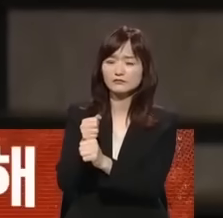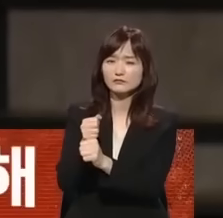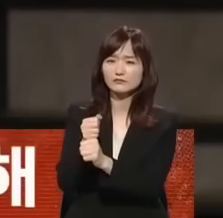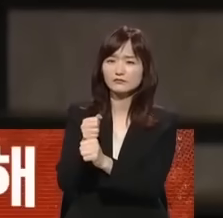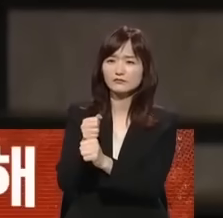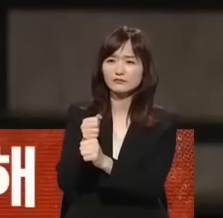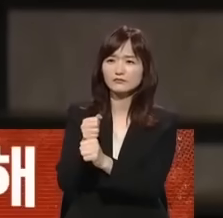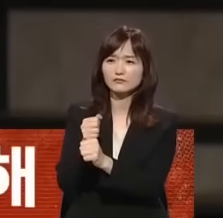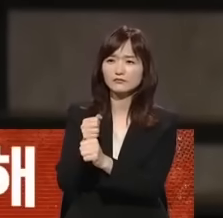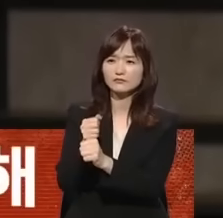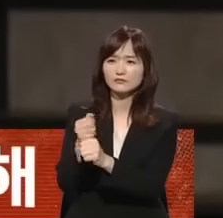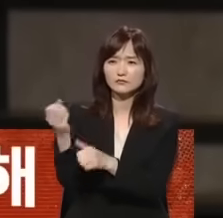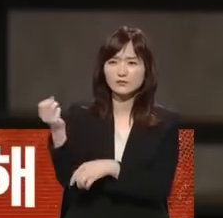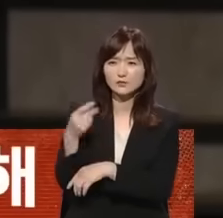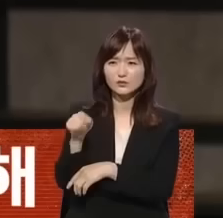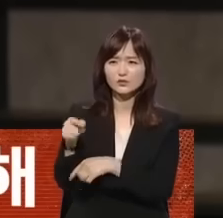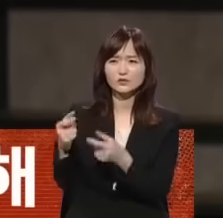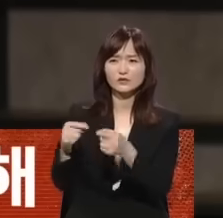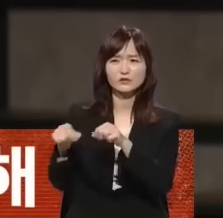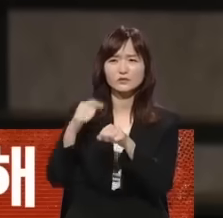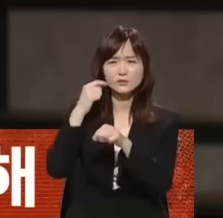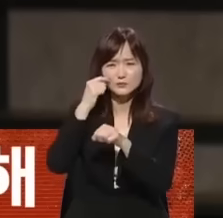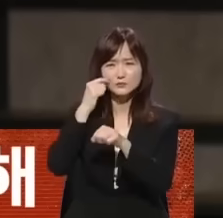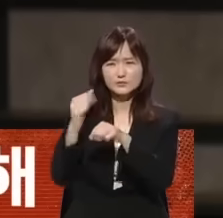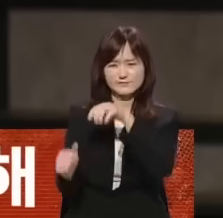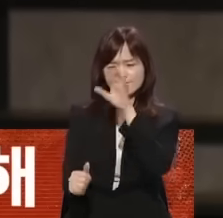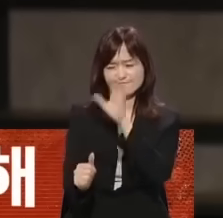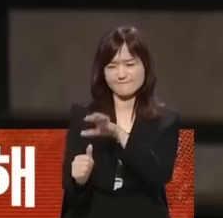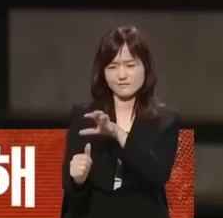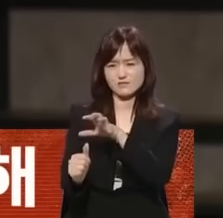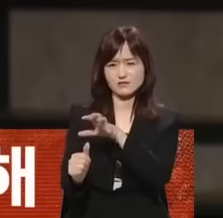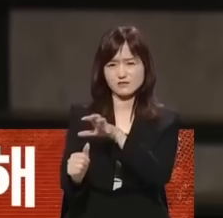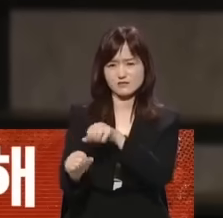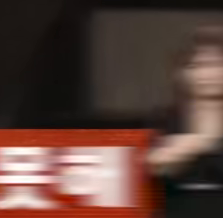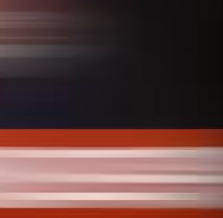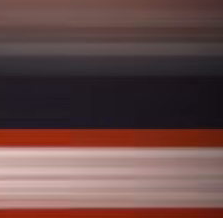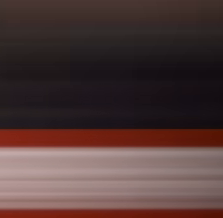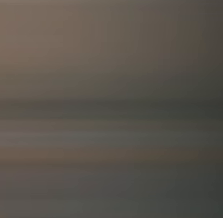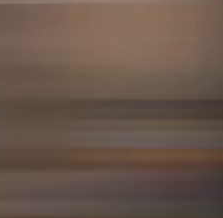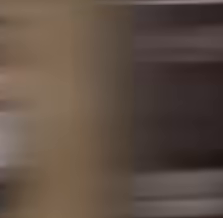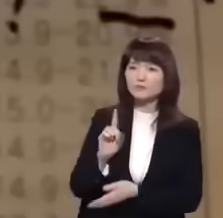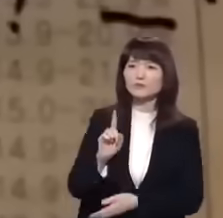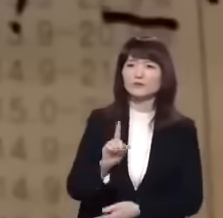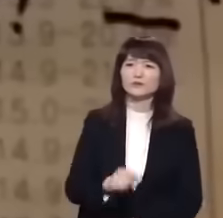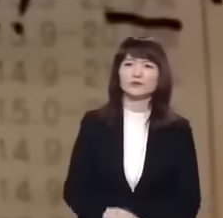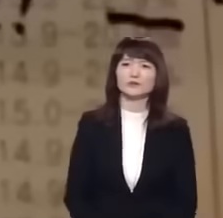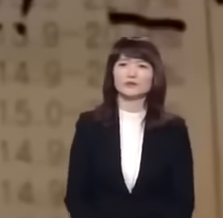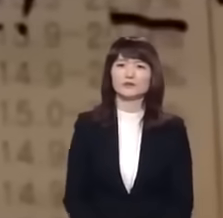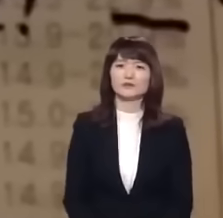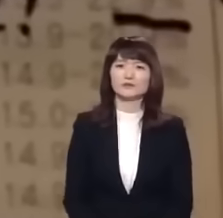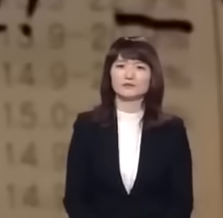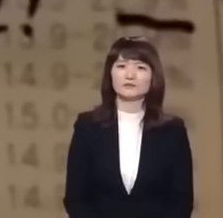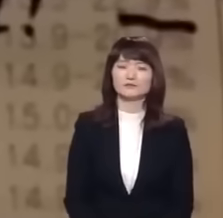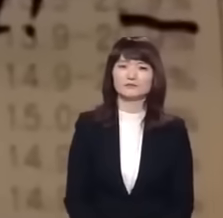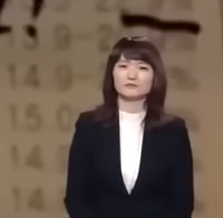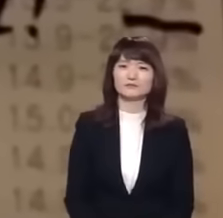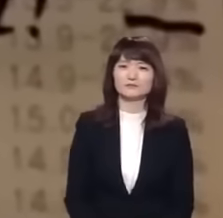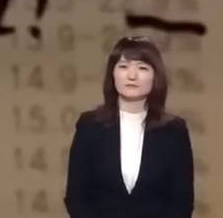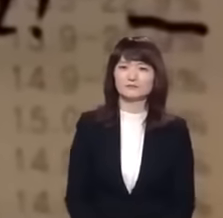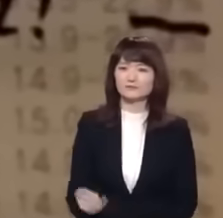글쎄요. 다시는 저런 행동을 하지 못하도록 좀 혼을 내줬으면 좋겠습니다. 그러니까 말이죠. 자,